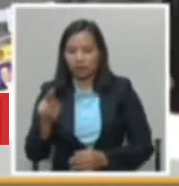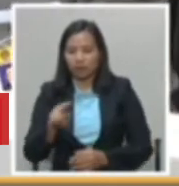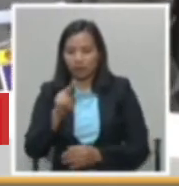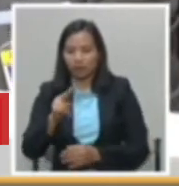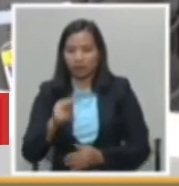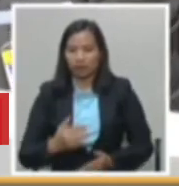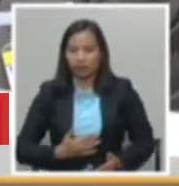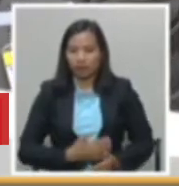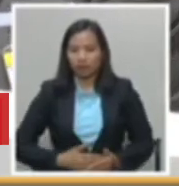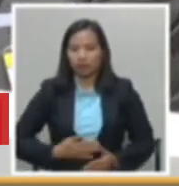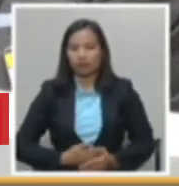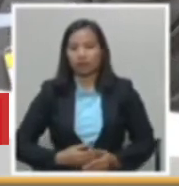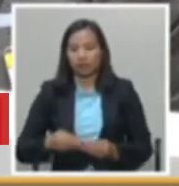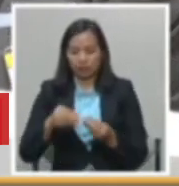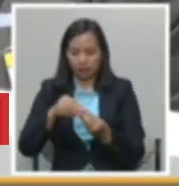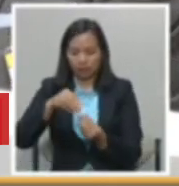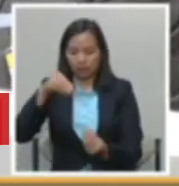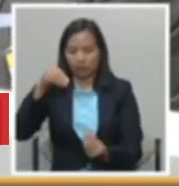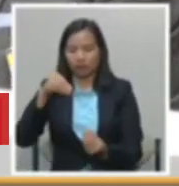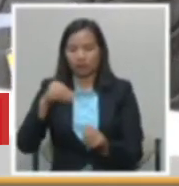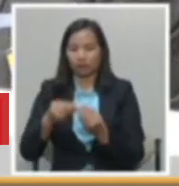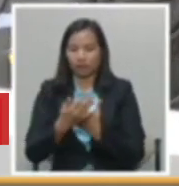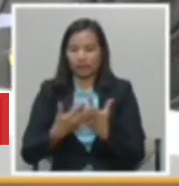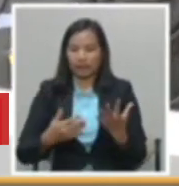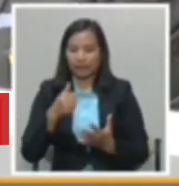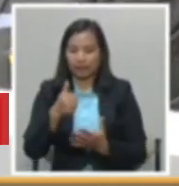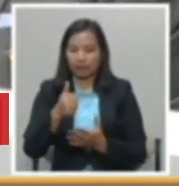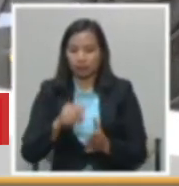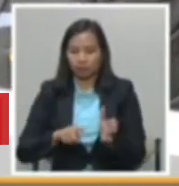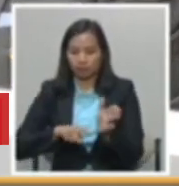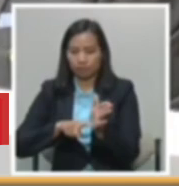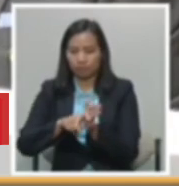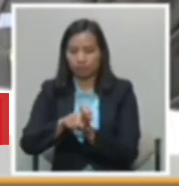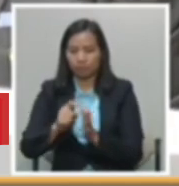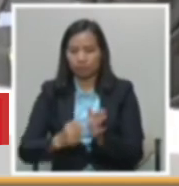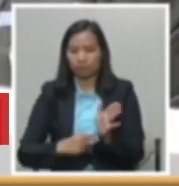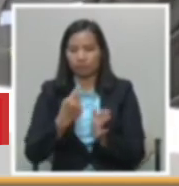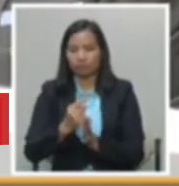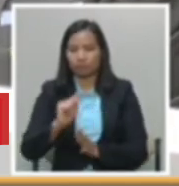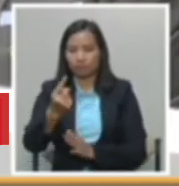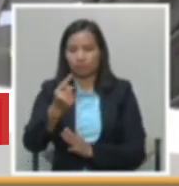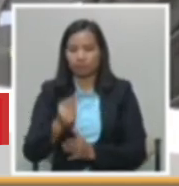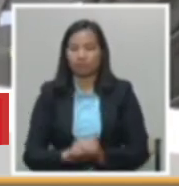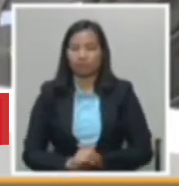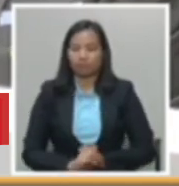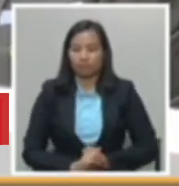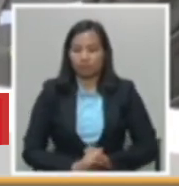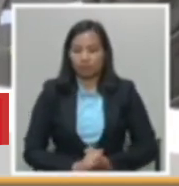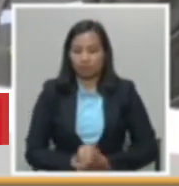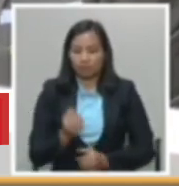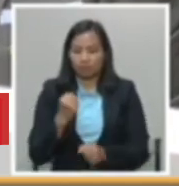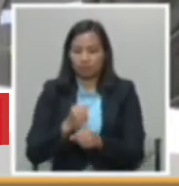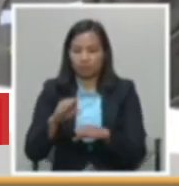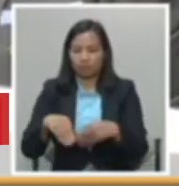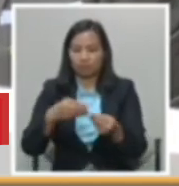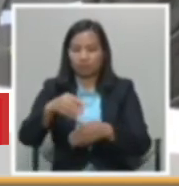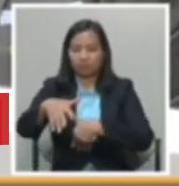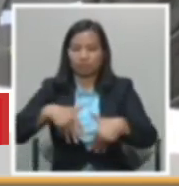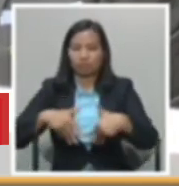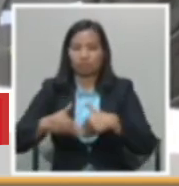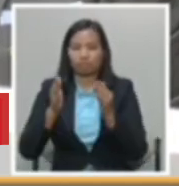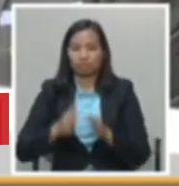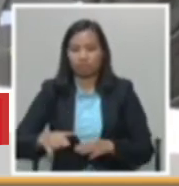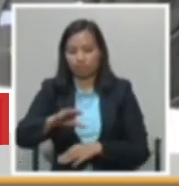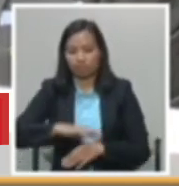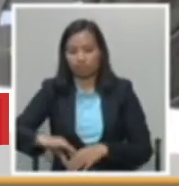ทางหลอดเลือดได้ถ้ามีโรคติดเชื้อก็กลับมาเริ่มใหม่แล้วก็ผ่านมาทางหลอดเลือดซึ่งทำให้ประชาชนหลายคนมาบ